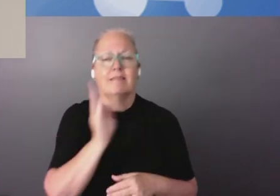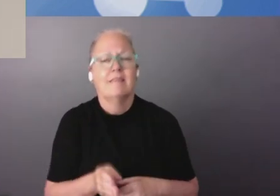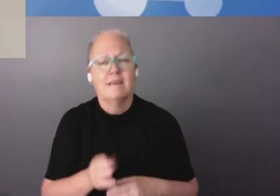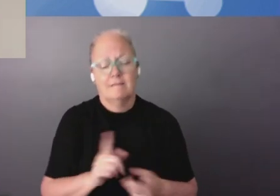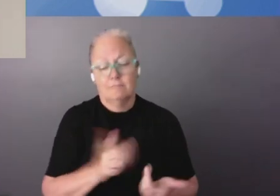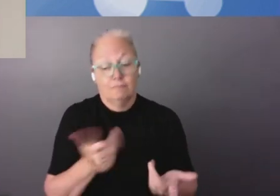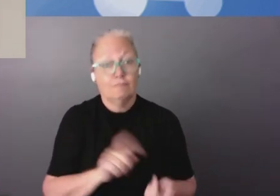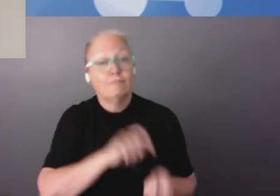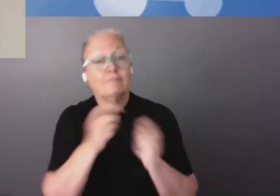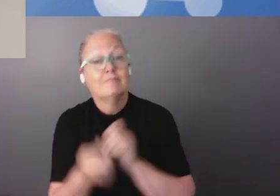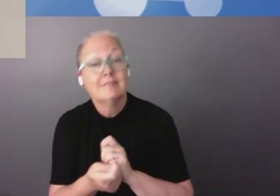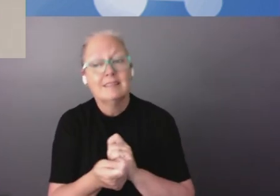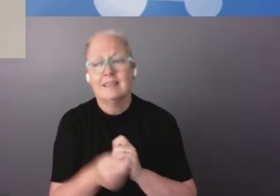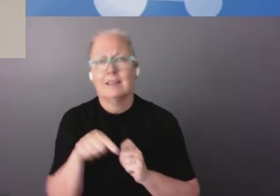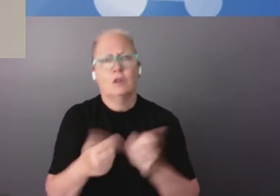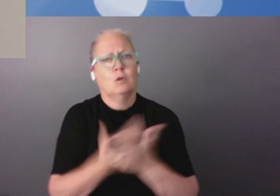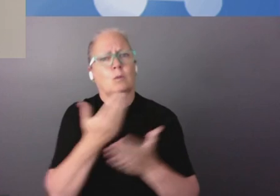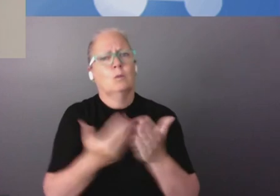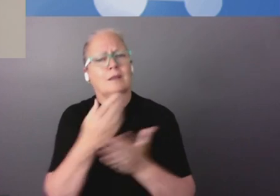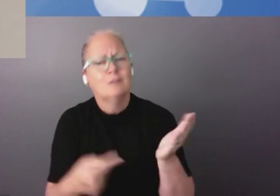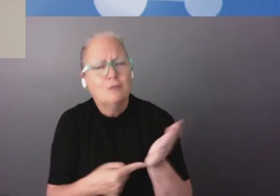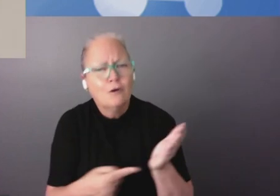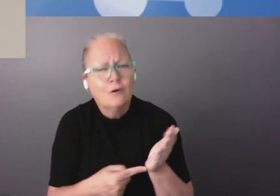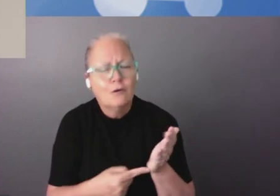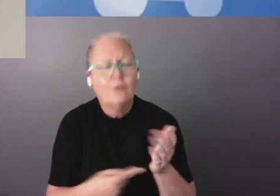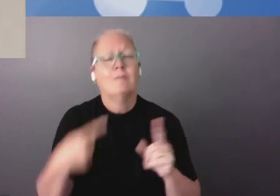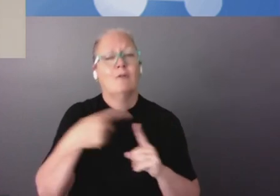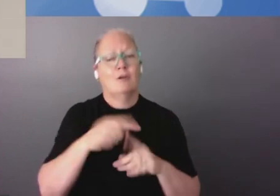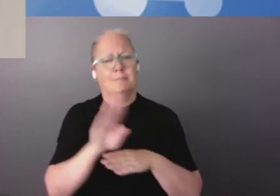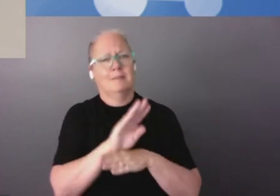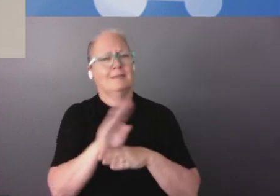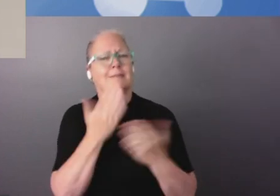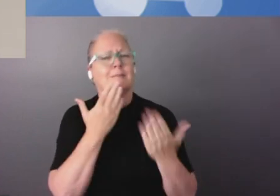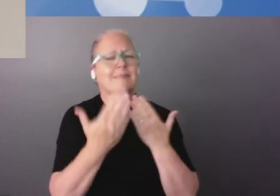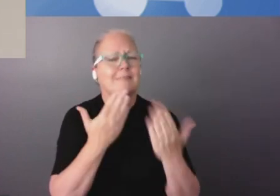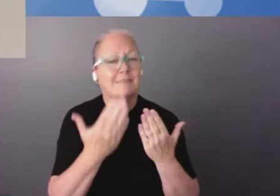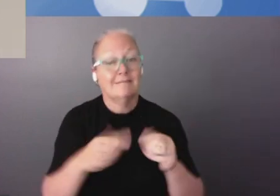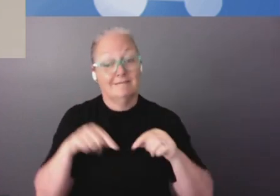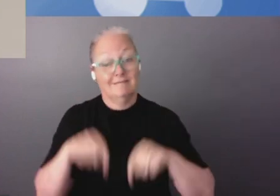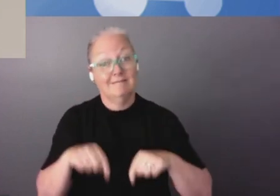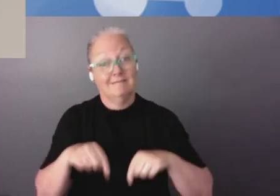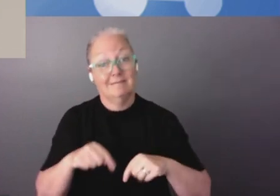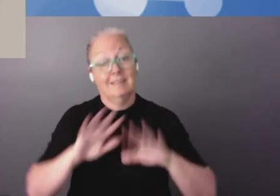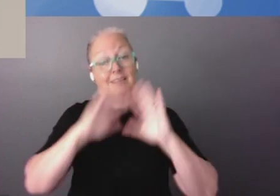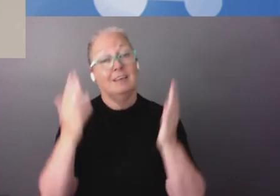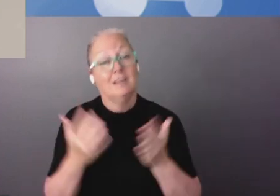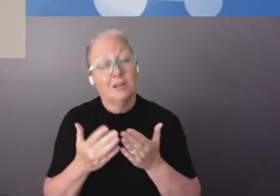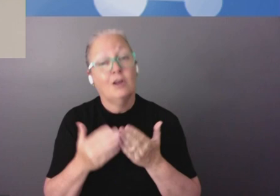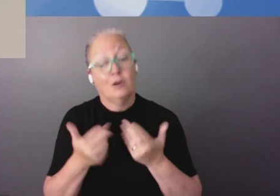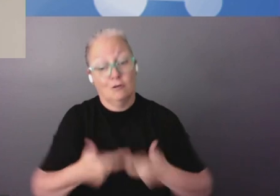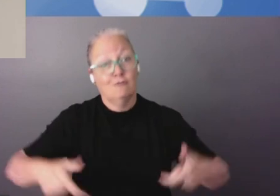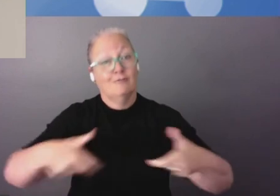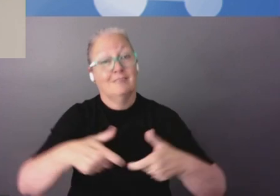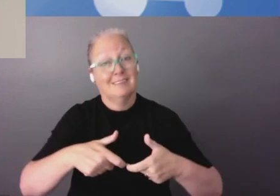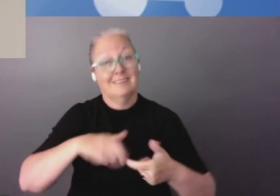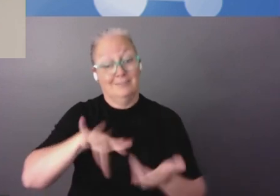spotkań biznesowych. Międzynarodowe Centrum Kongresowe, w którym Państwa gościmy, jest jednym z najlepszych efektów tej